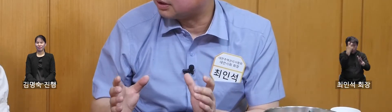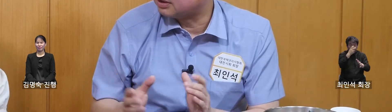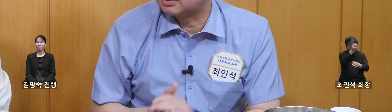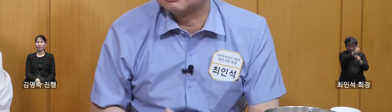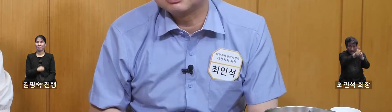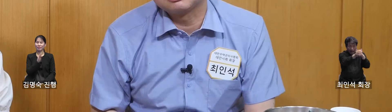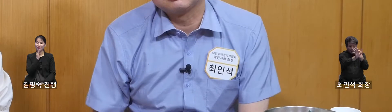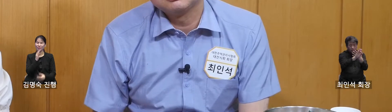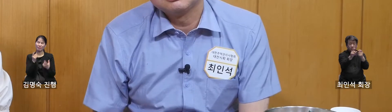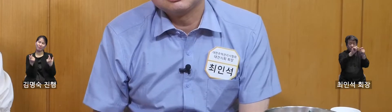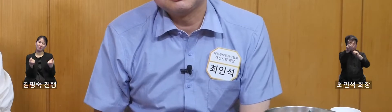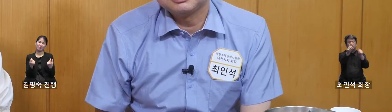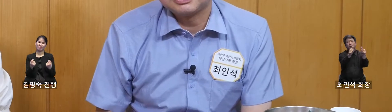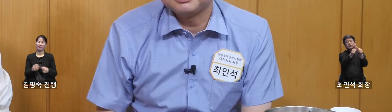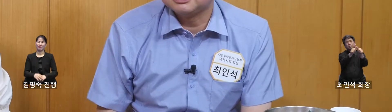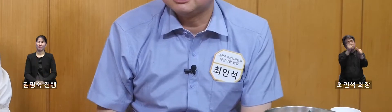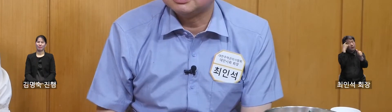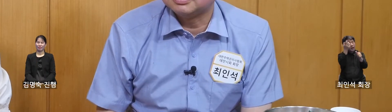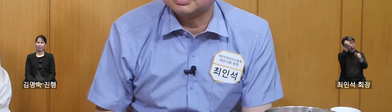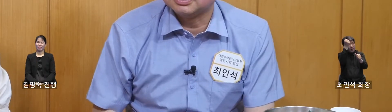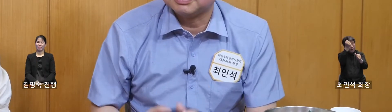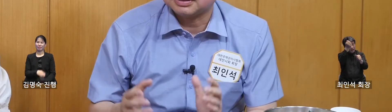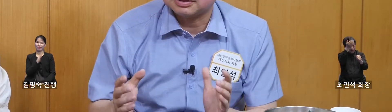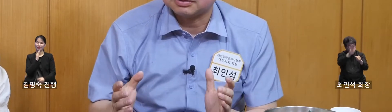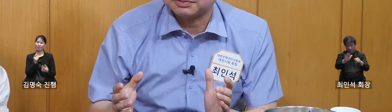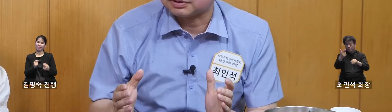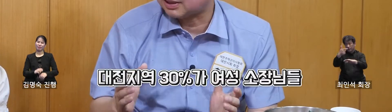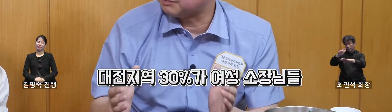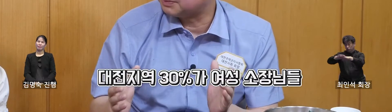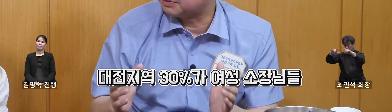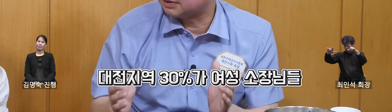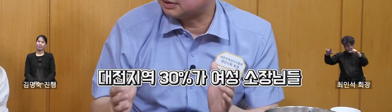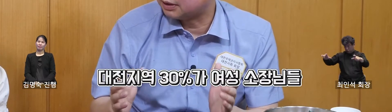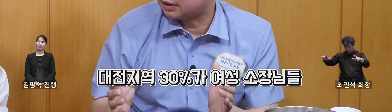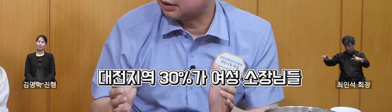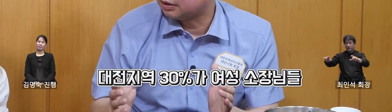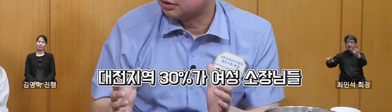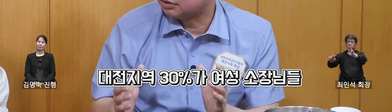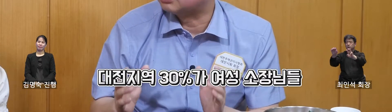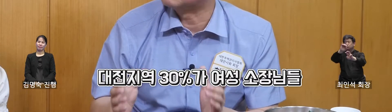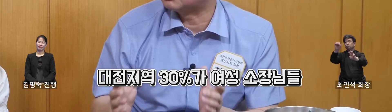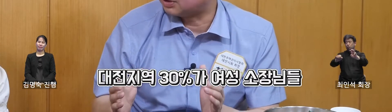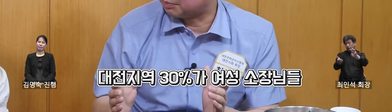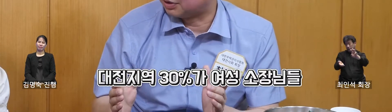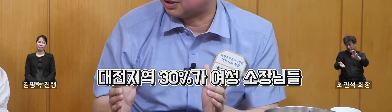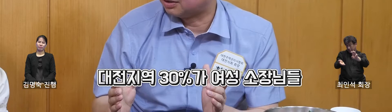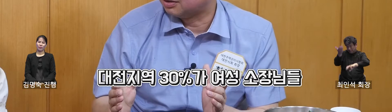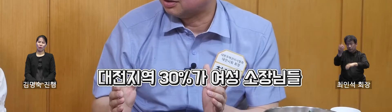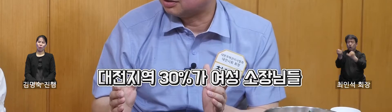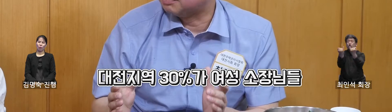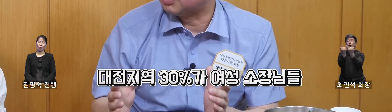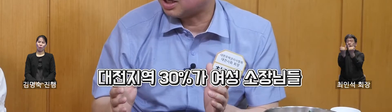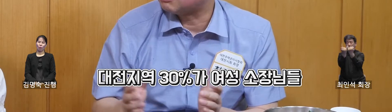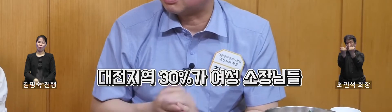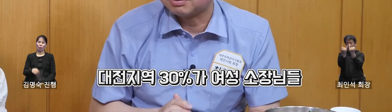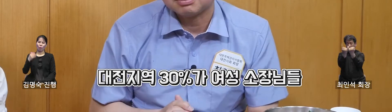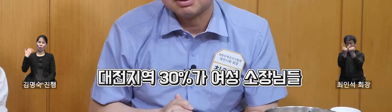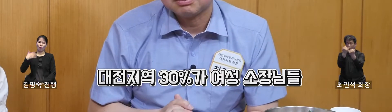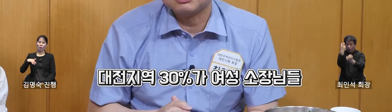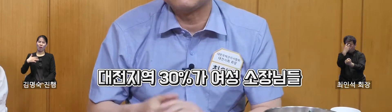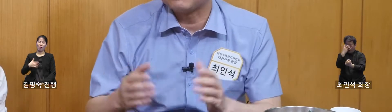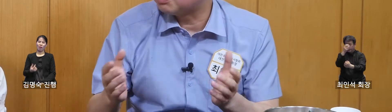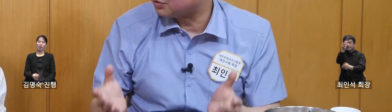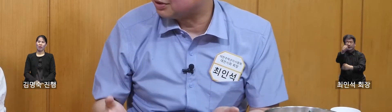남자분들 네. 이렇게 생각을 했는데 지금 이제 대전 지역에만 하더라도 벌써 30% 이상이 여성 소장님들이 근무를 하고